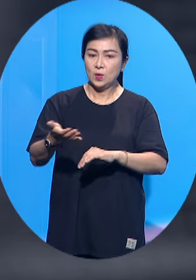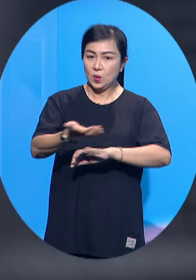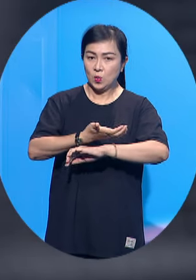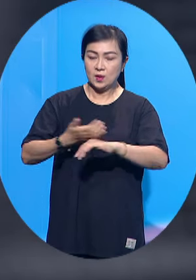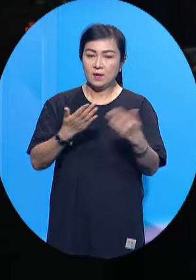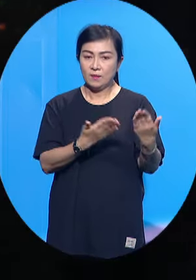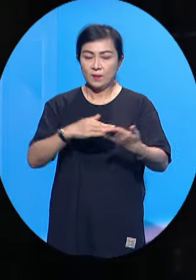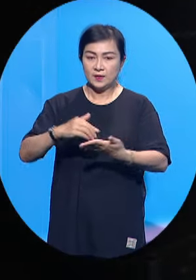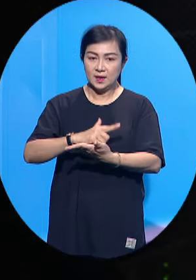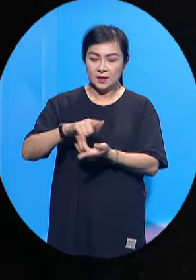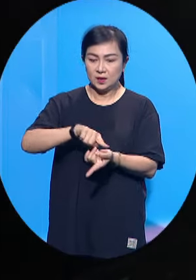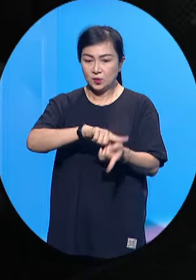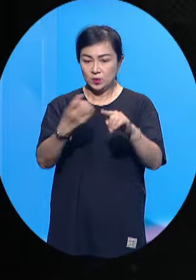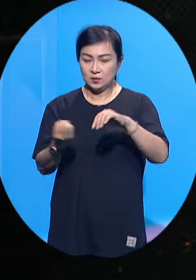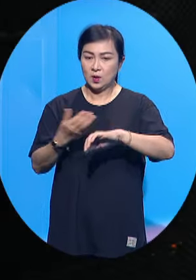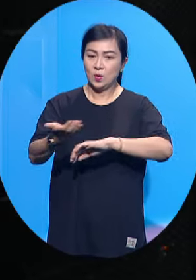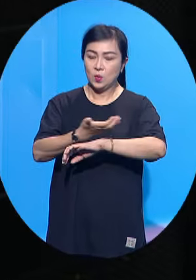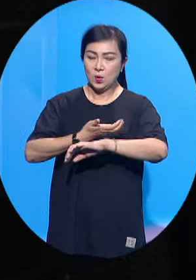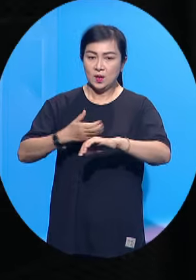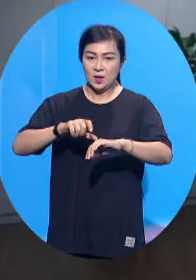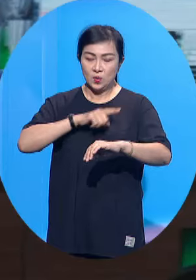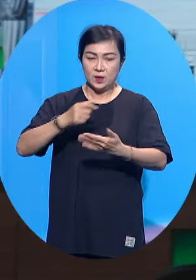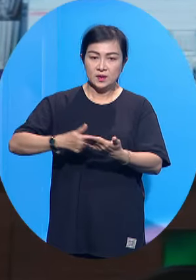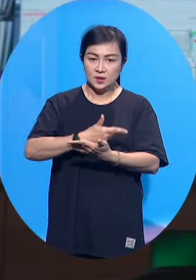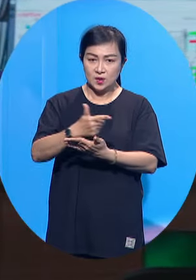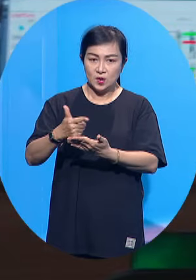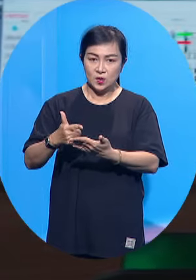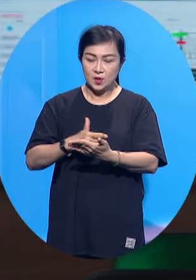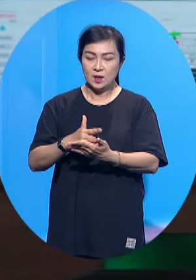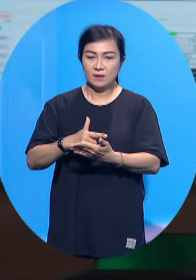phục vụ chiến lược chuyển đổi số quốc gia, chủ quyền dữ liệu và chủ quyền hạ tầng điện toán đám mây.